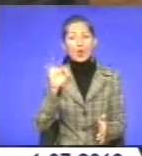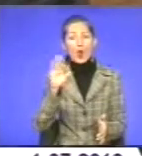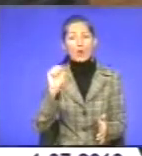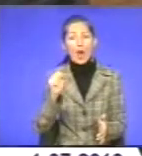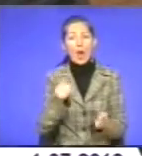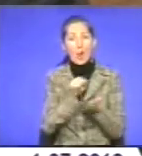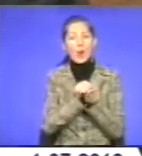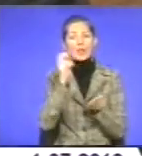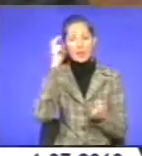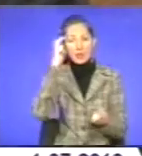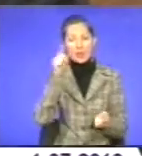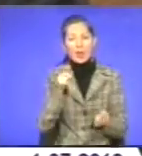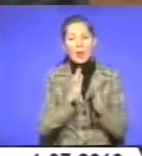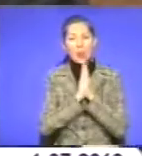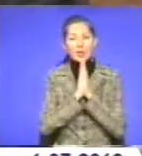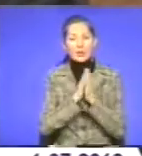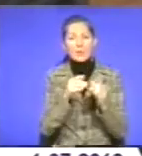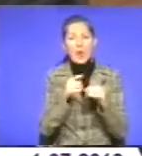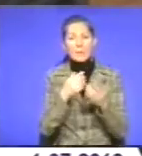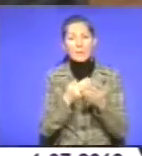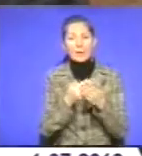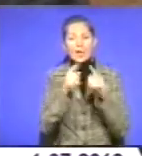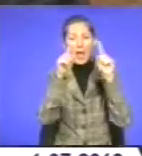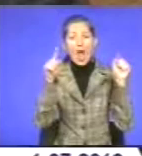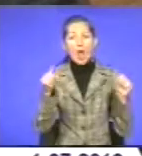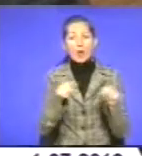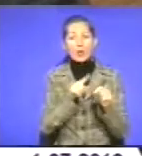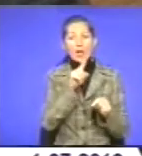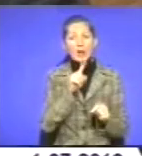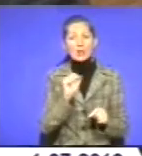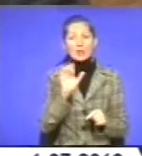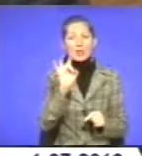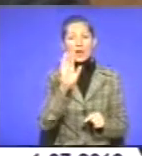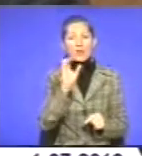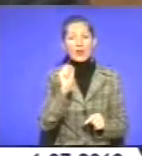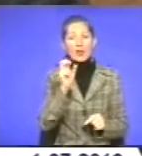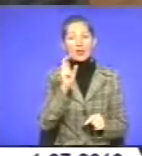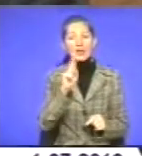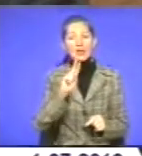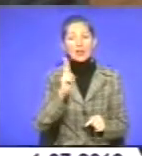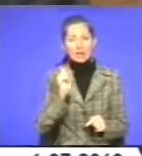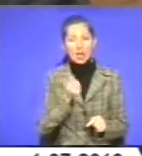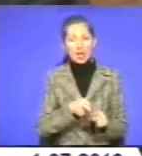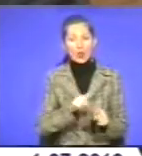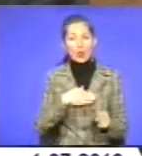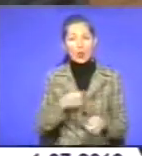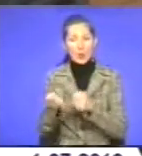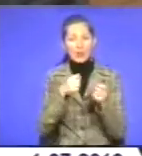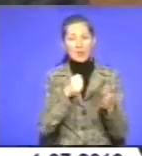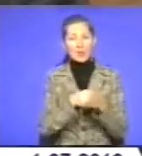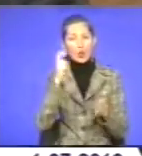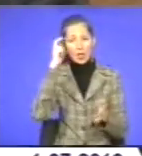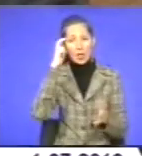перед іконою Зарваницькою, яку ми привезли, були до Києва. І нам